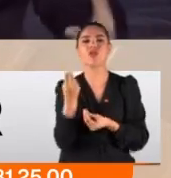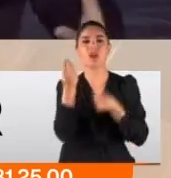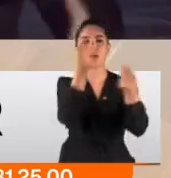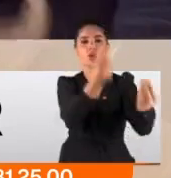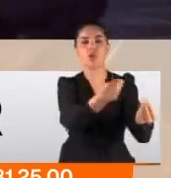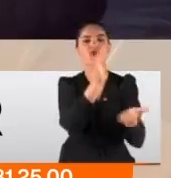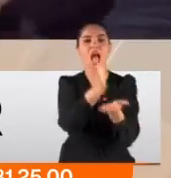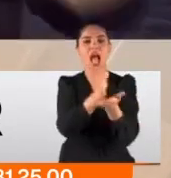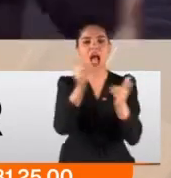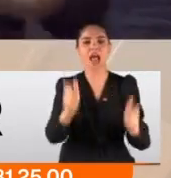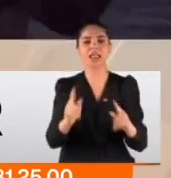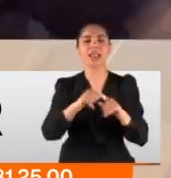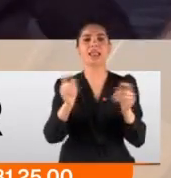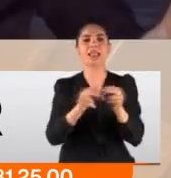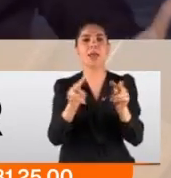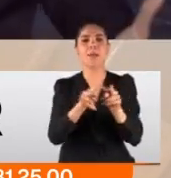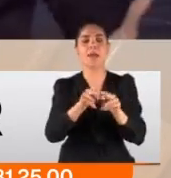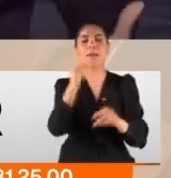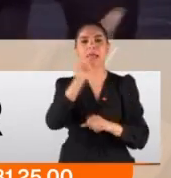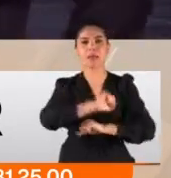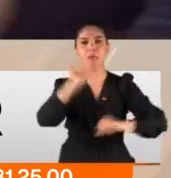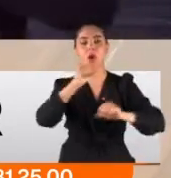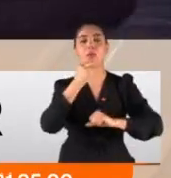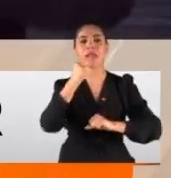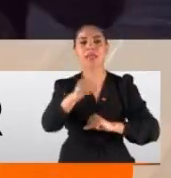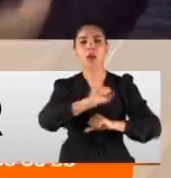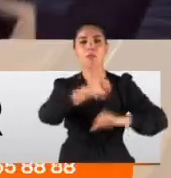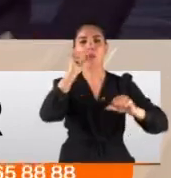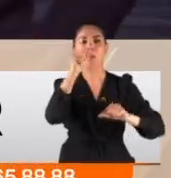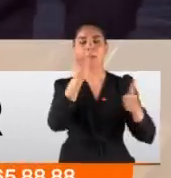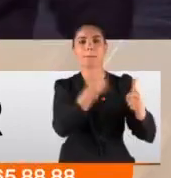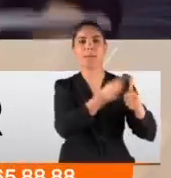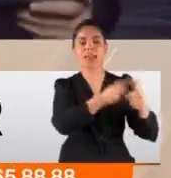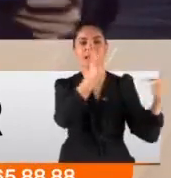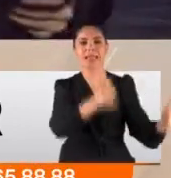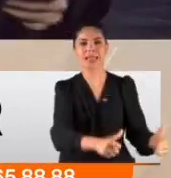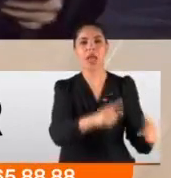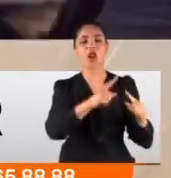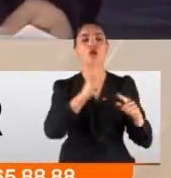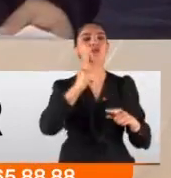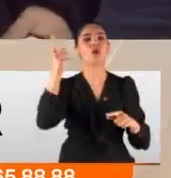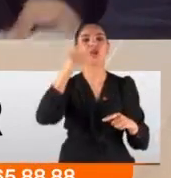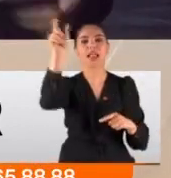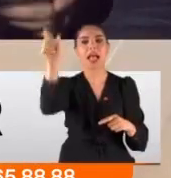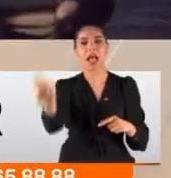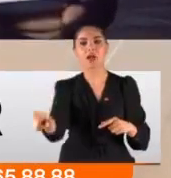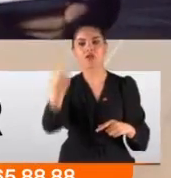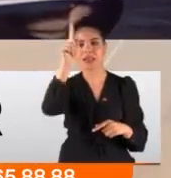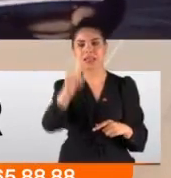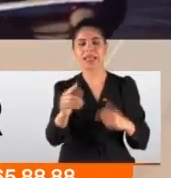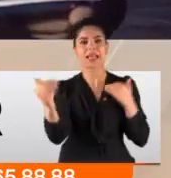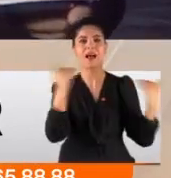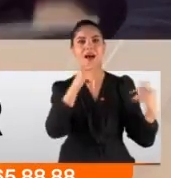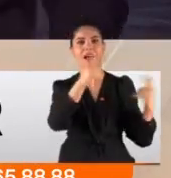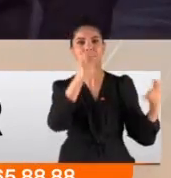Anıt dediğimiz yerde Türkiye Büyük Millet Meclisi iki bombayla hedef alındı demiştik. Bombalardan birinin düştüğü nokta bugün Cumhurbaşkanı Erdoğan'ın da ilk